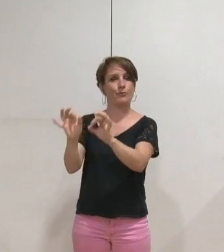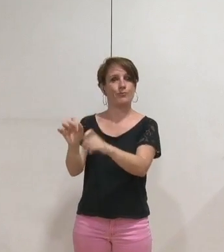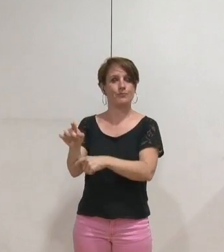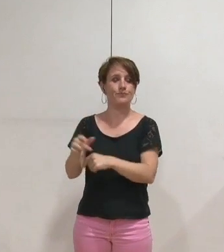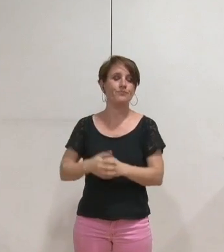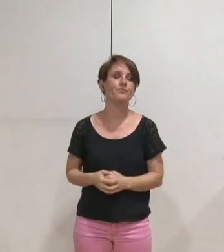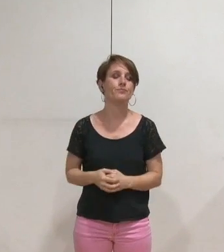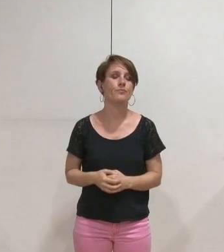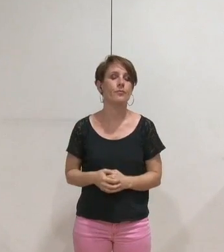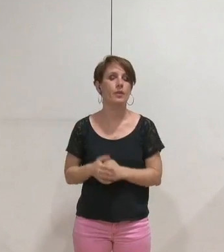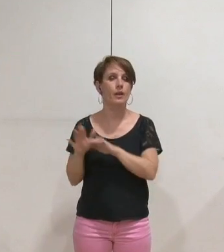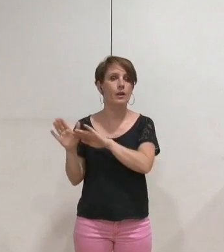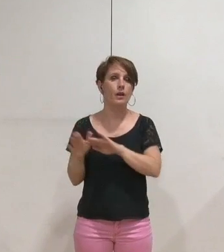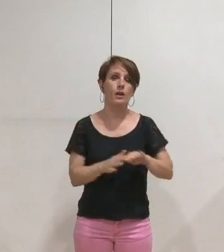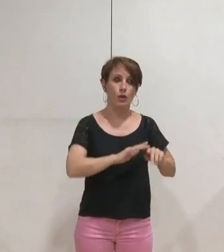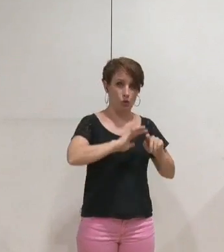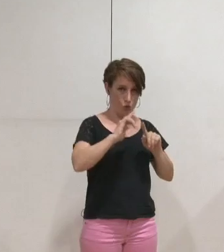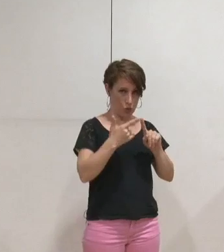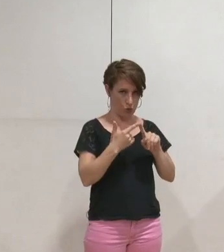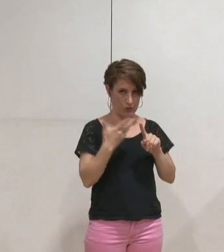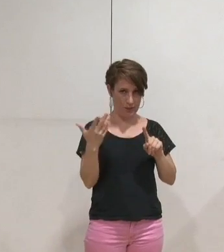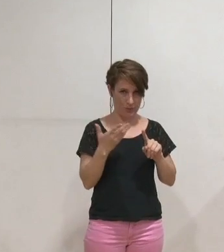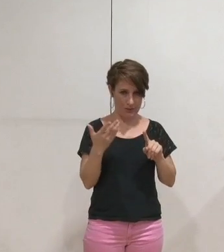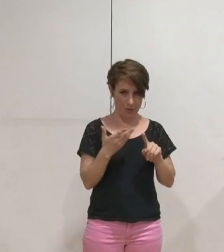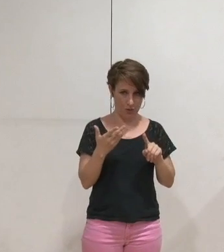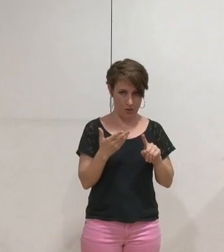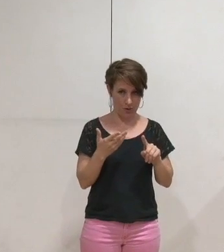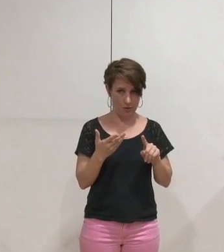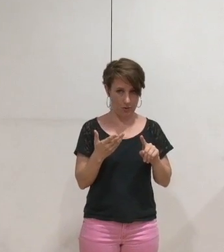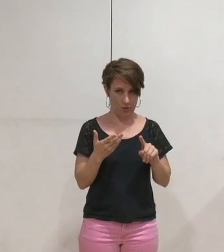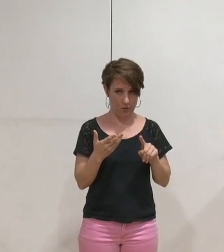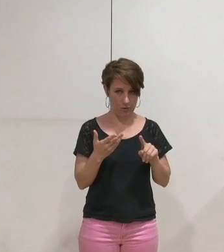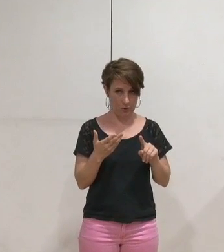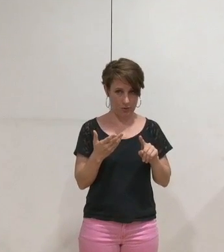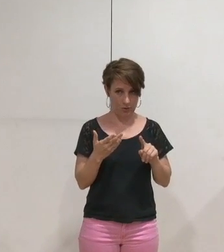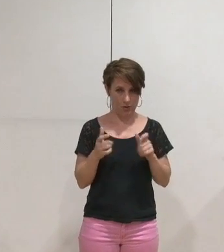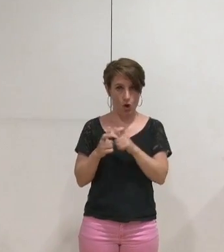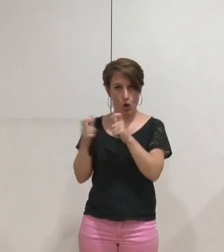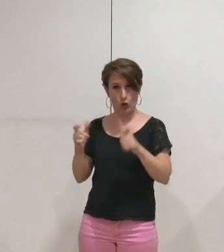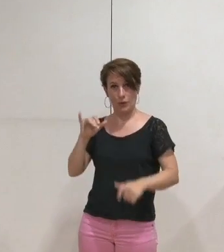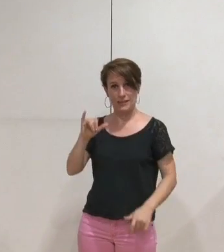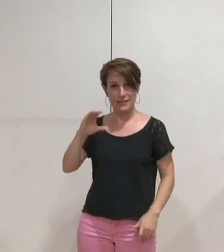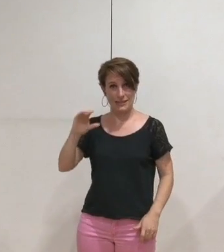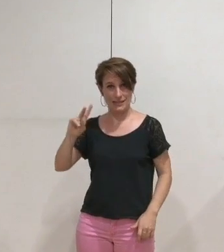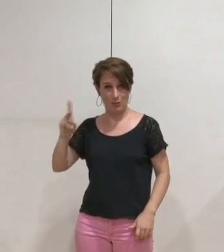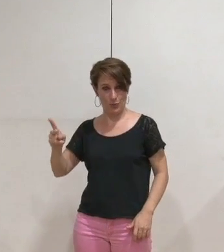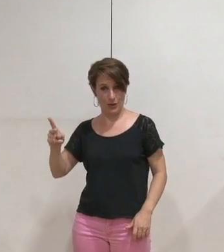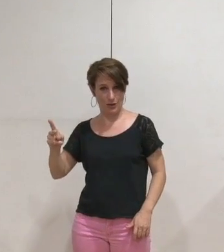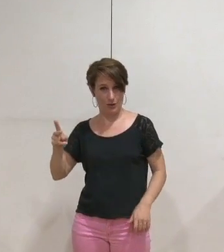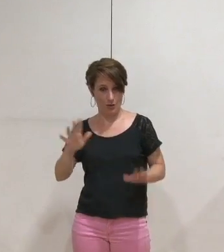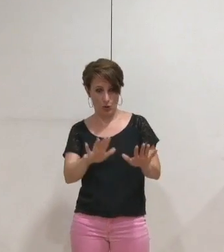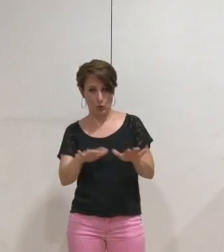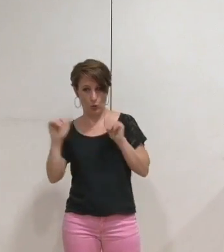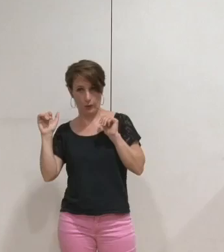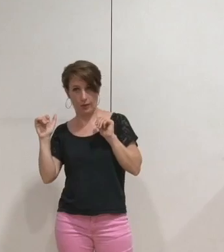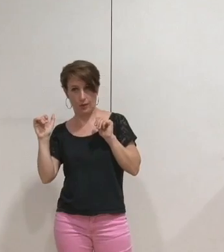point concerne donc la substitution de la ville à la société ICP dans le cadre des promesses de vente